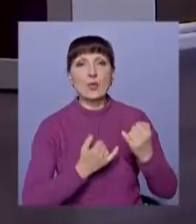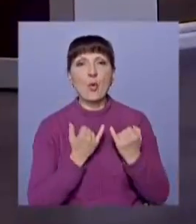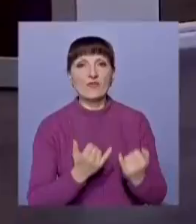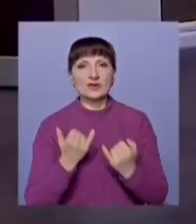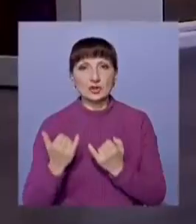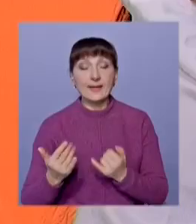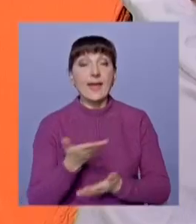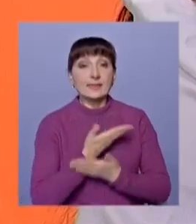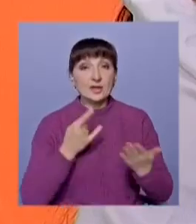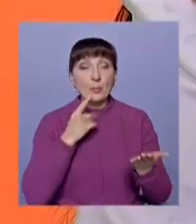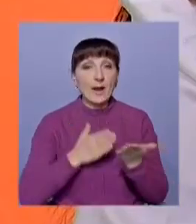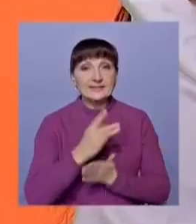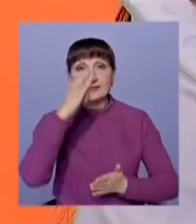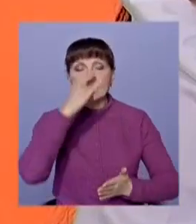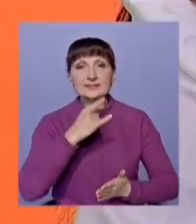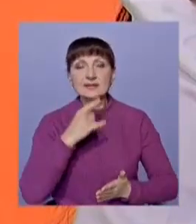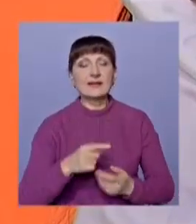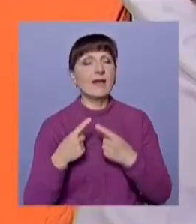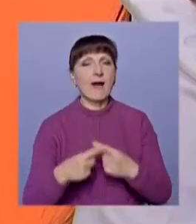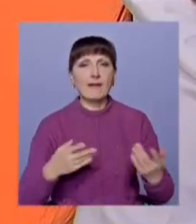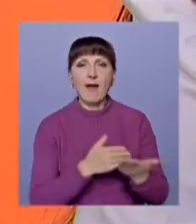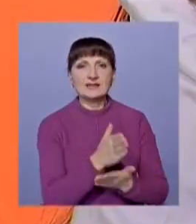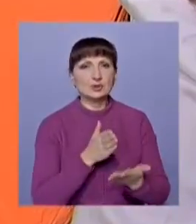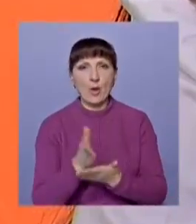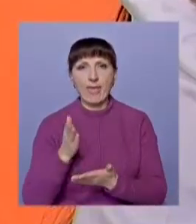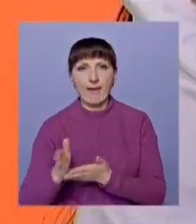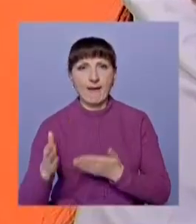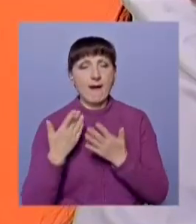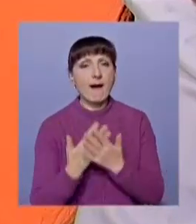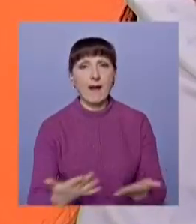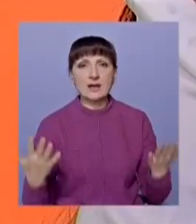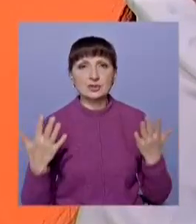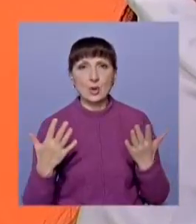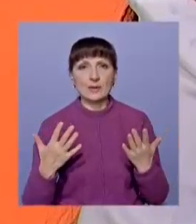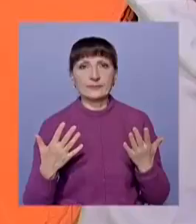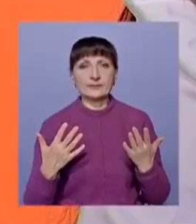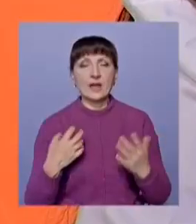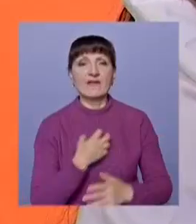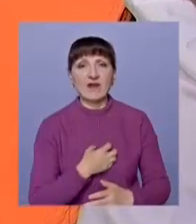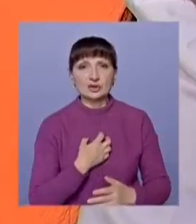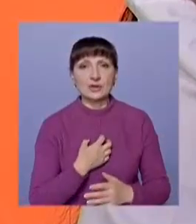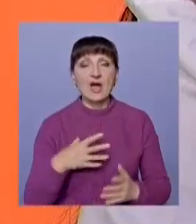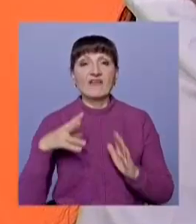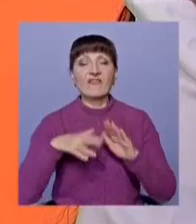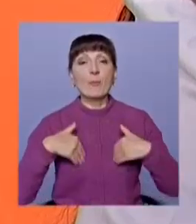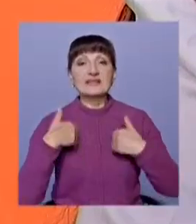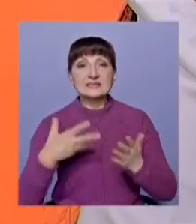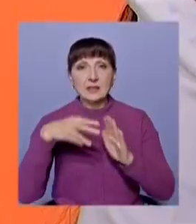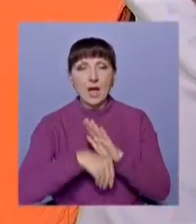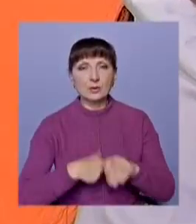наша политика остается многовекторной. Это ключевое месседж, который в послании было отчетливо